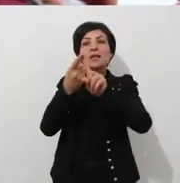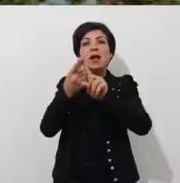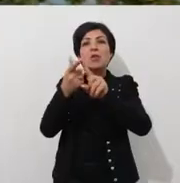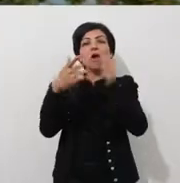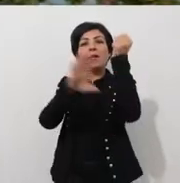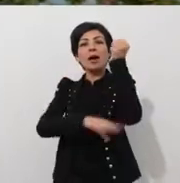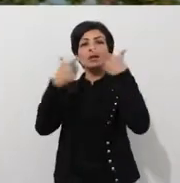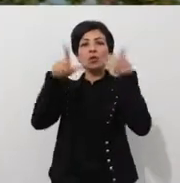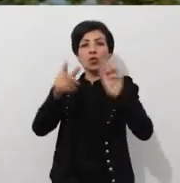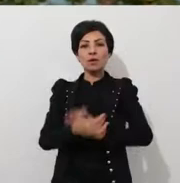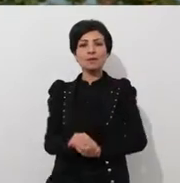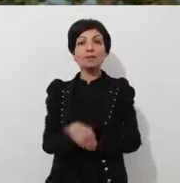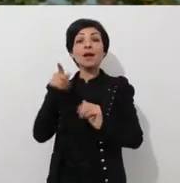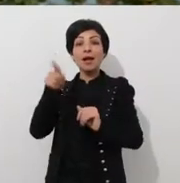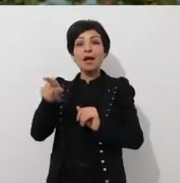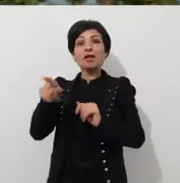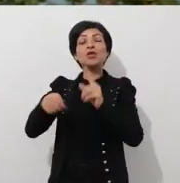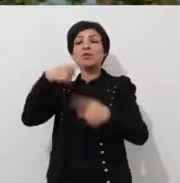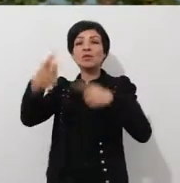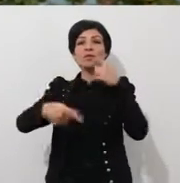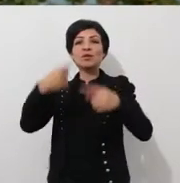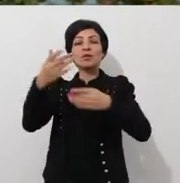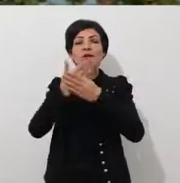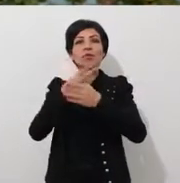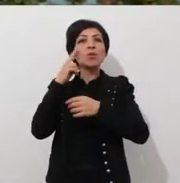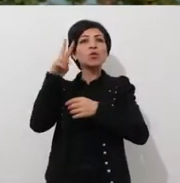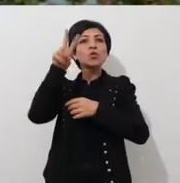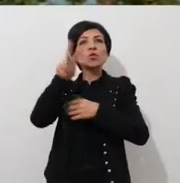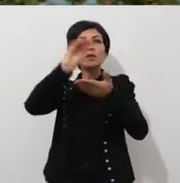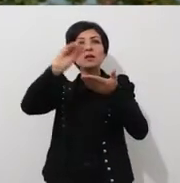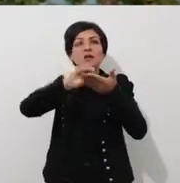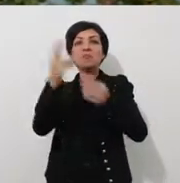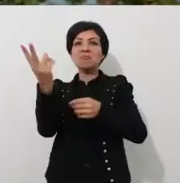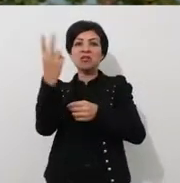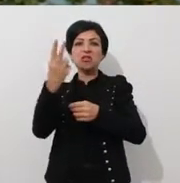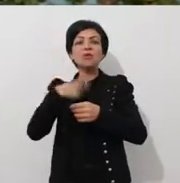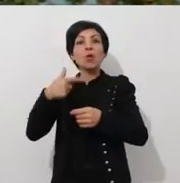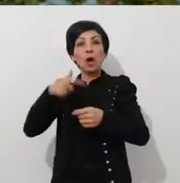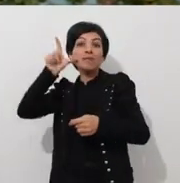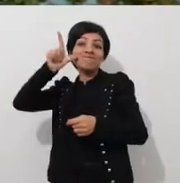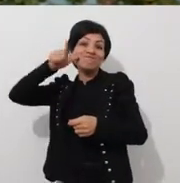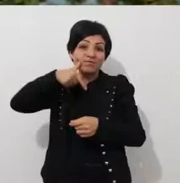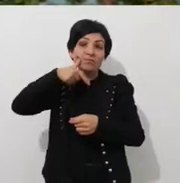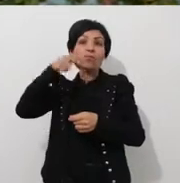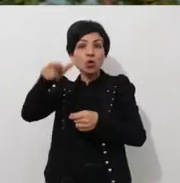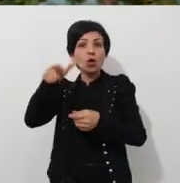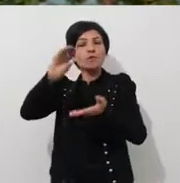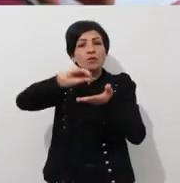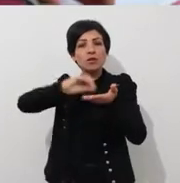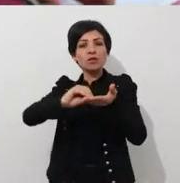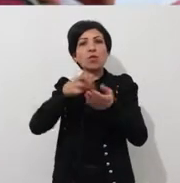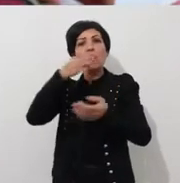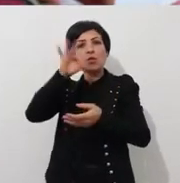اللغة، لأنه طول عمره هم اللي يقرأ ما هوش يشوف في الكتابة في السبورة، ونحن نتعسفوا عليه ونحبوه يكتب ونملوا